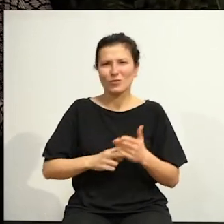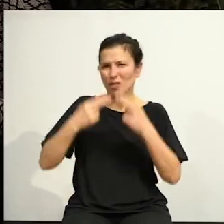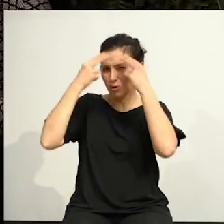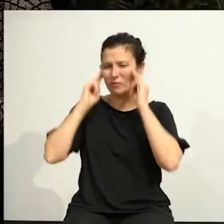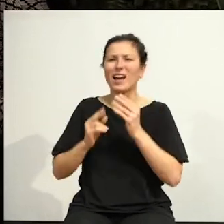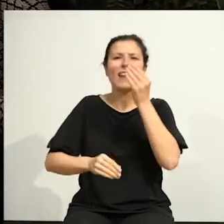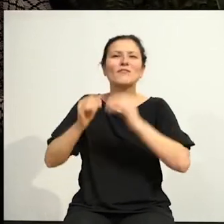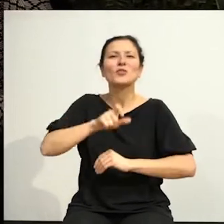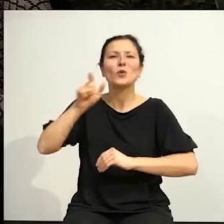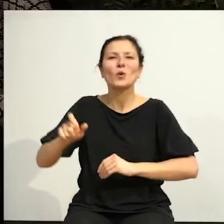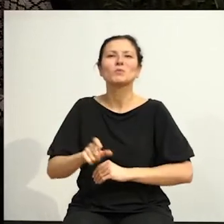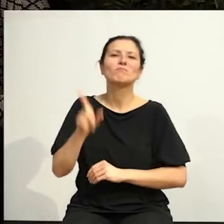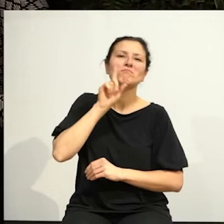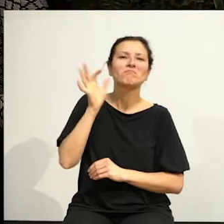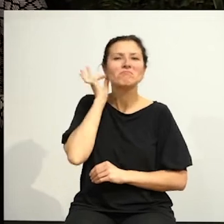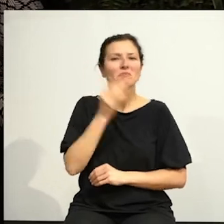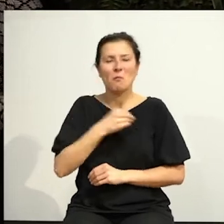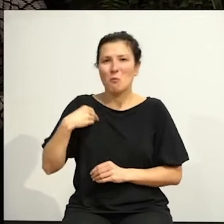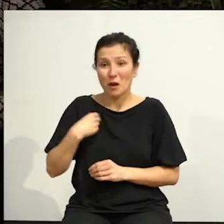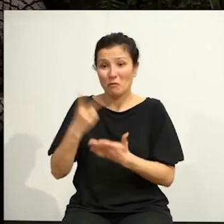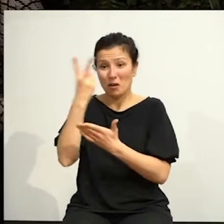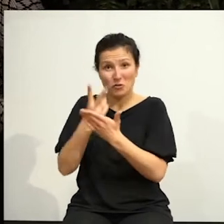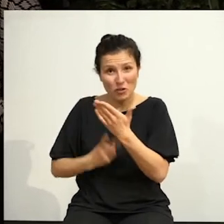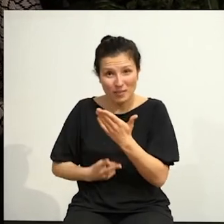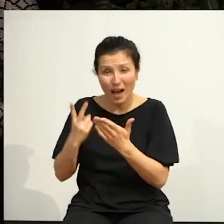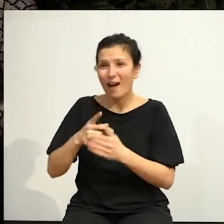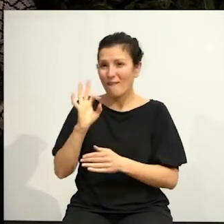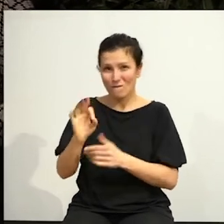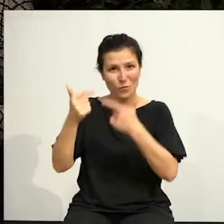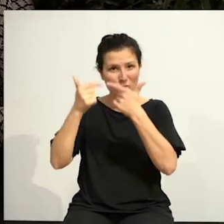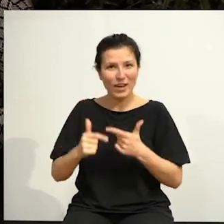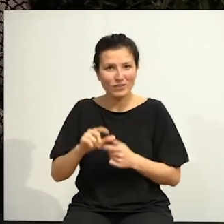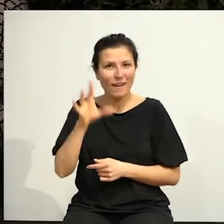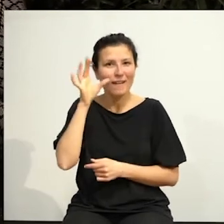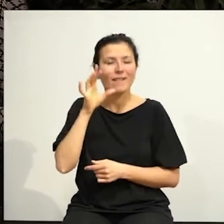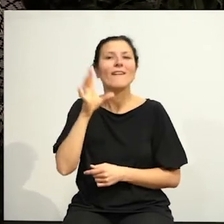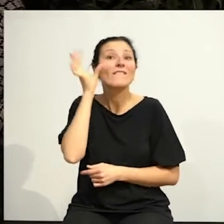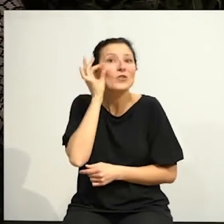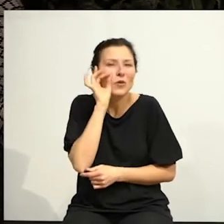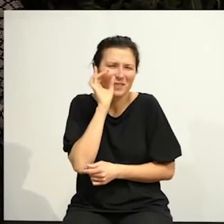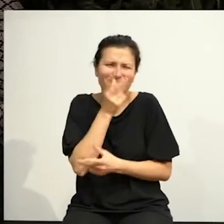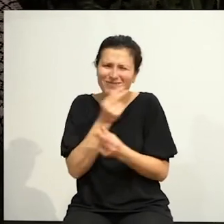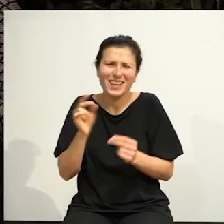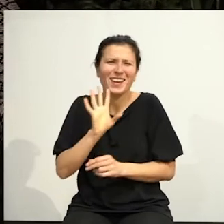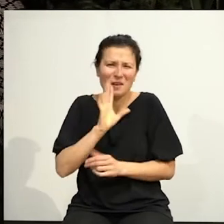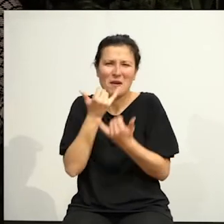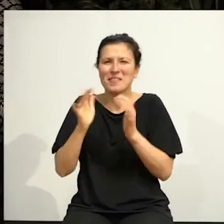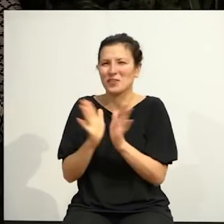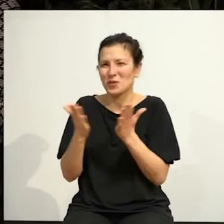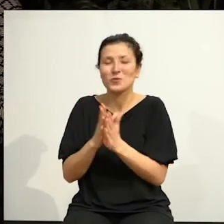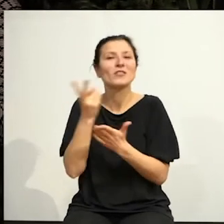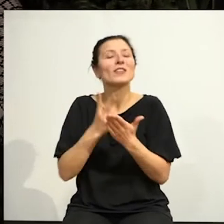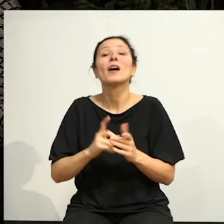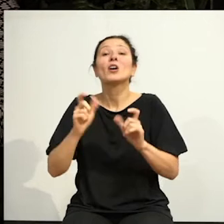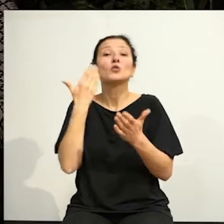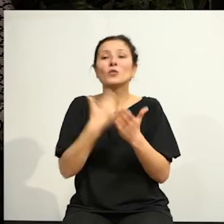Polek, Polaków nie czyta Norwida do snu. Raczej podejrzewałabym, że są to inne lektury. I co w takim razie tracimy,